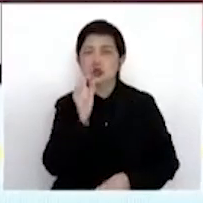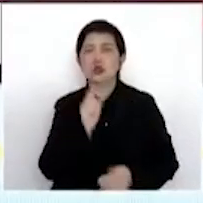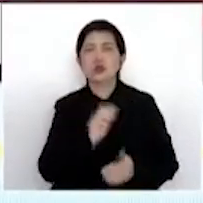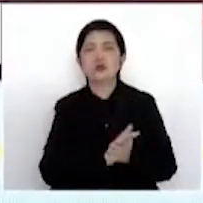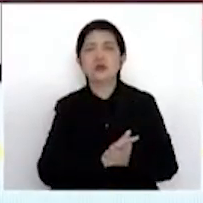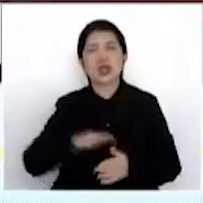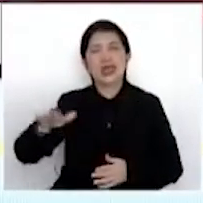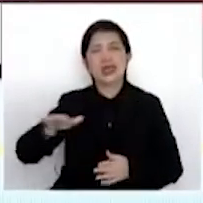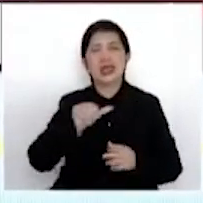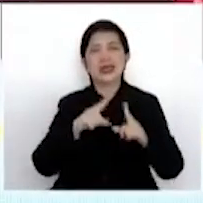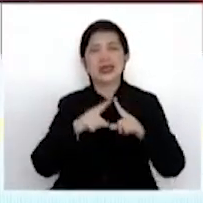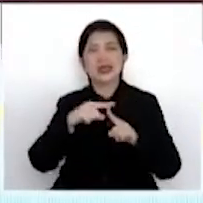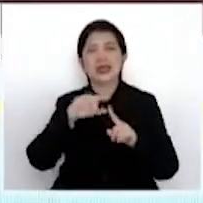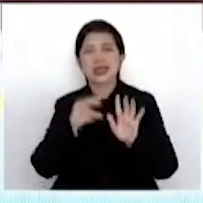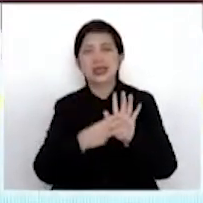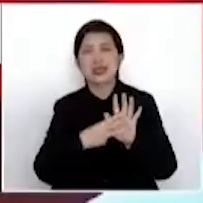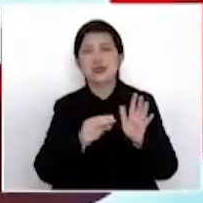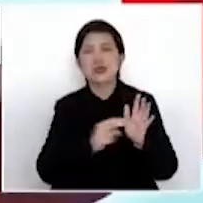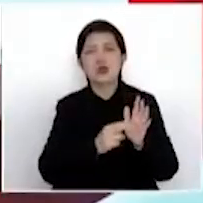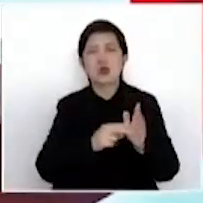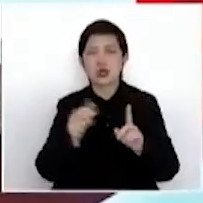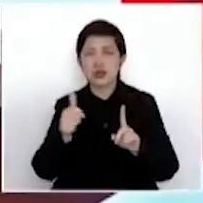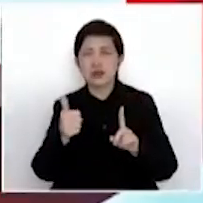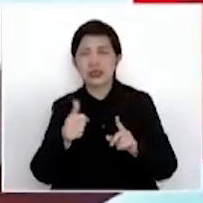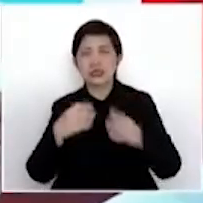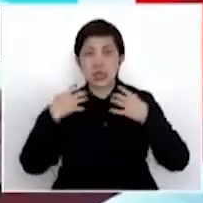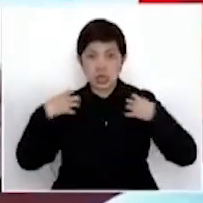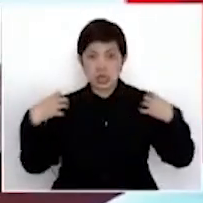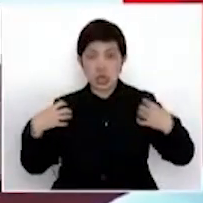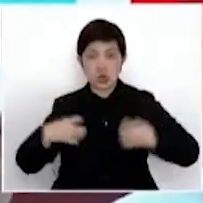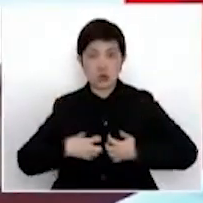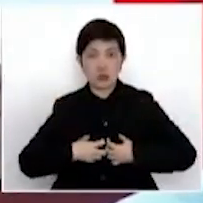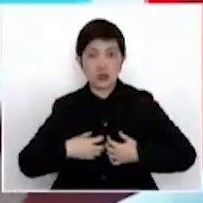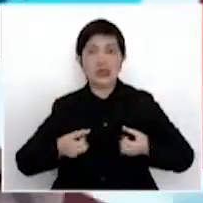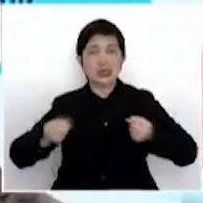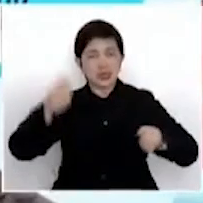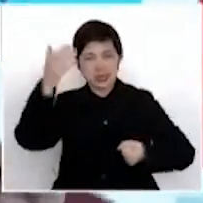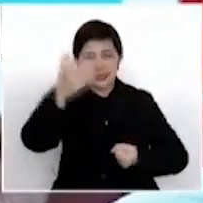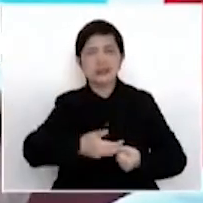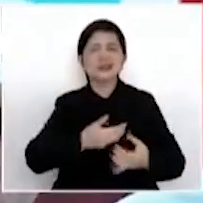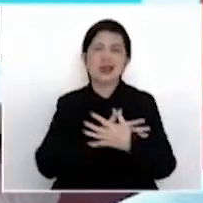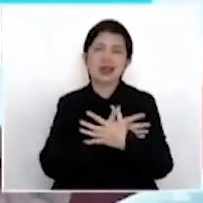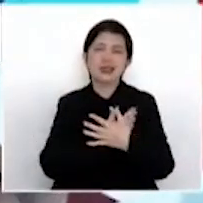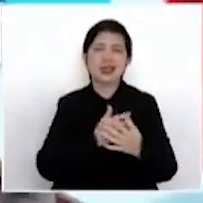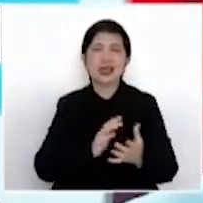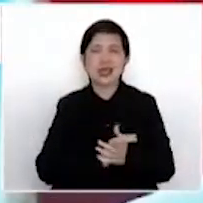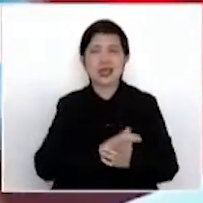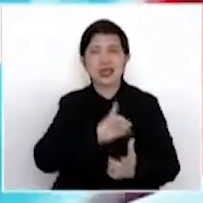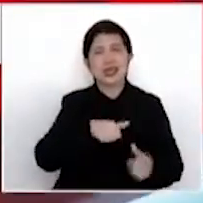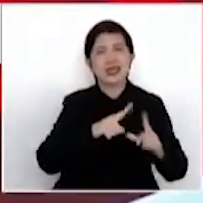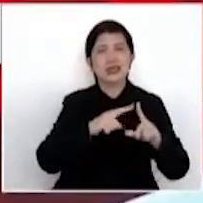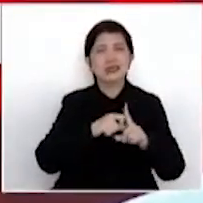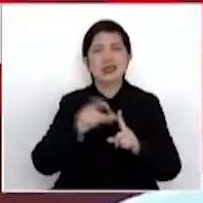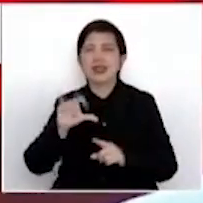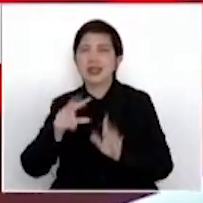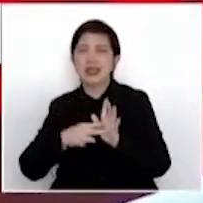16 dan juga pasukan rompi-rompi kita gratiskan juga Trans Jakarta jalingko sampai lrt mrt-nya